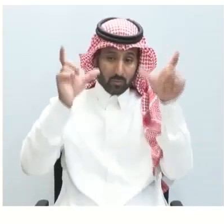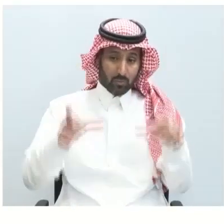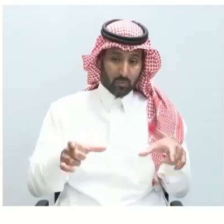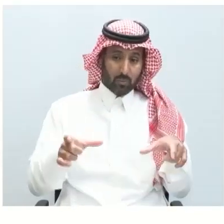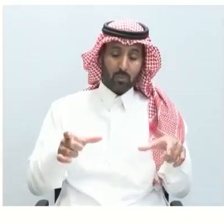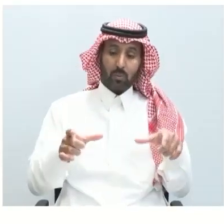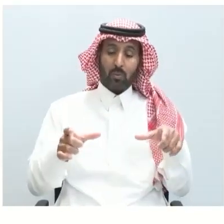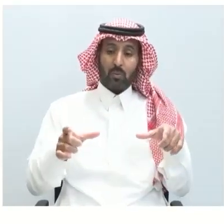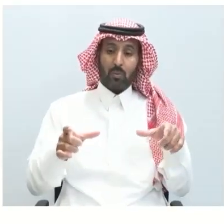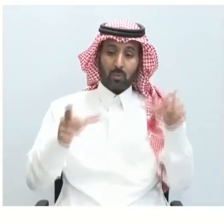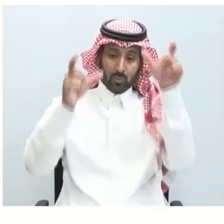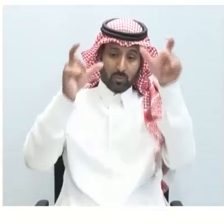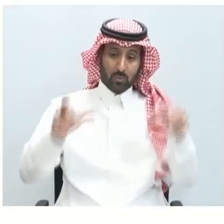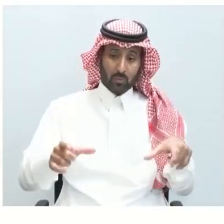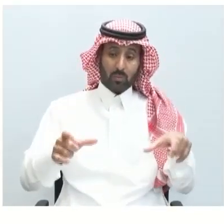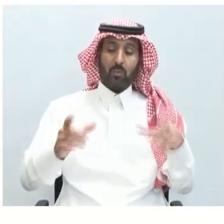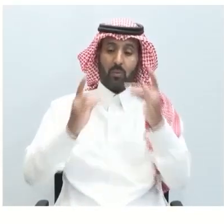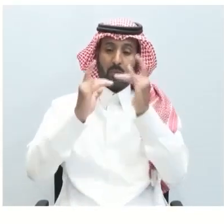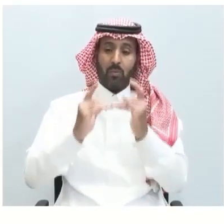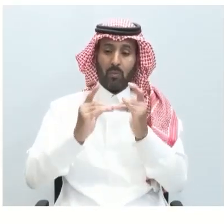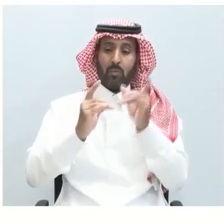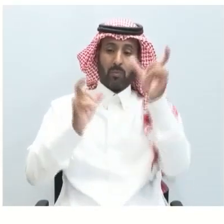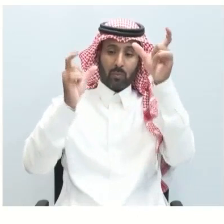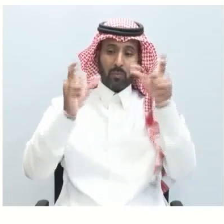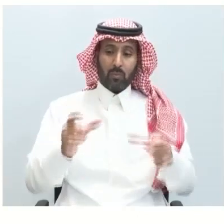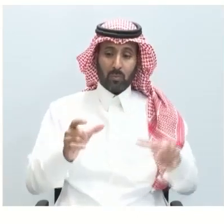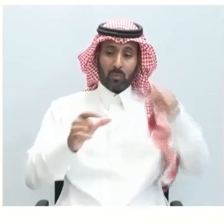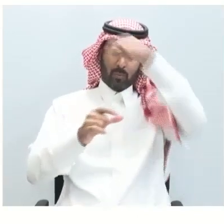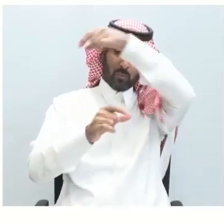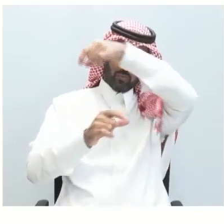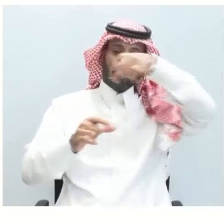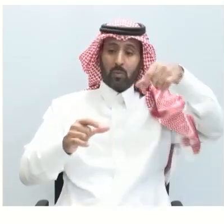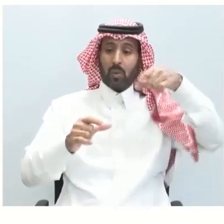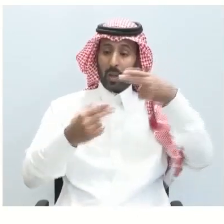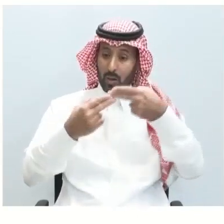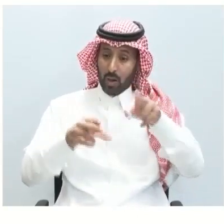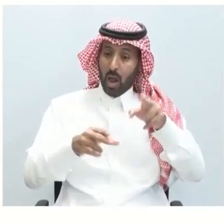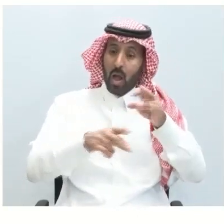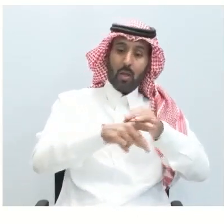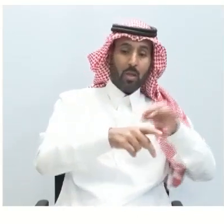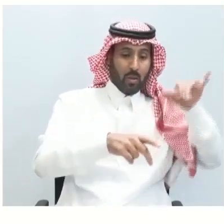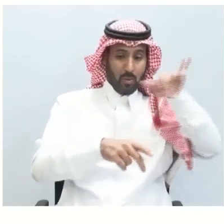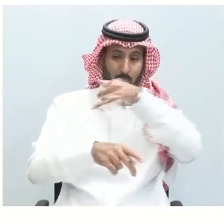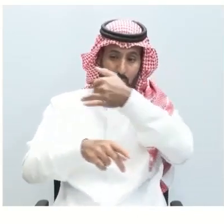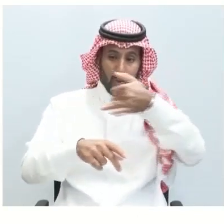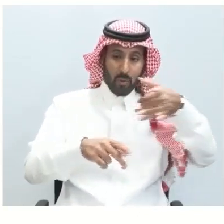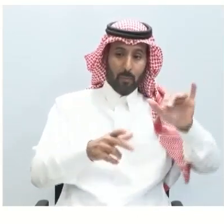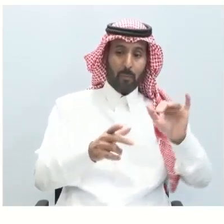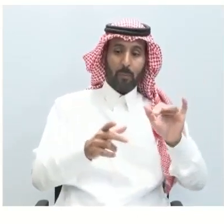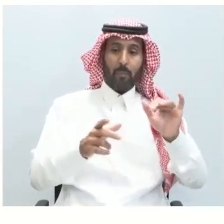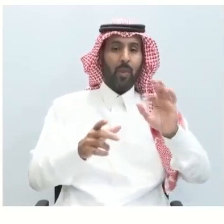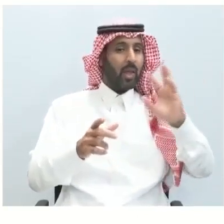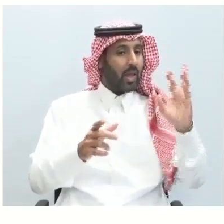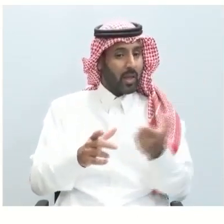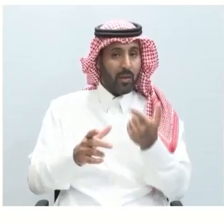في هذين المبنيين مثلا متصلين بممر يسمح للناس بالعبور ذهابا وايابا